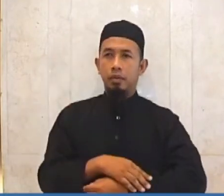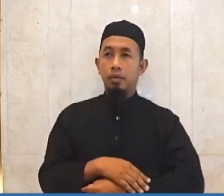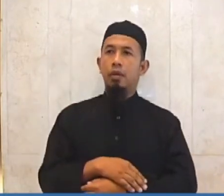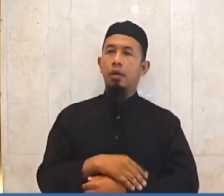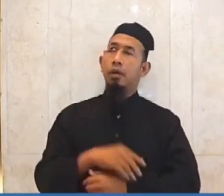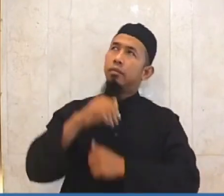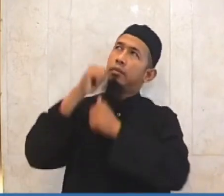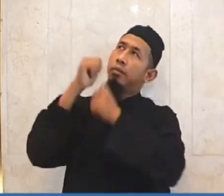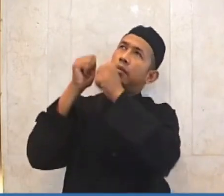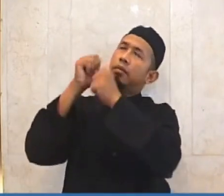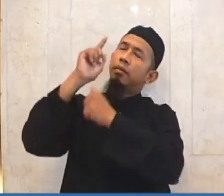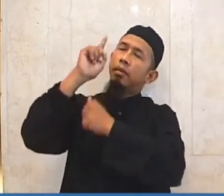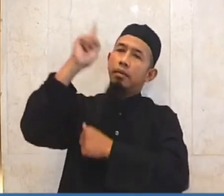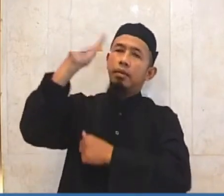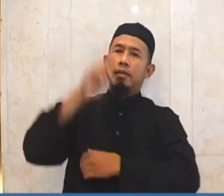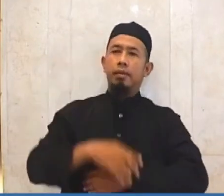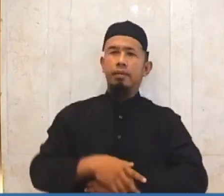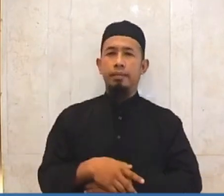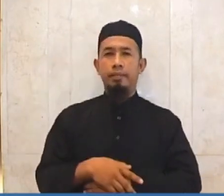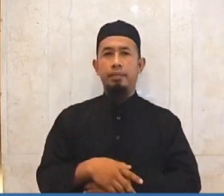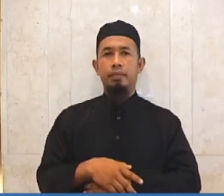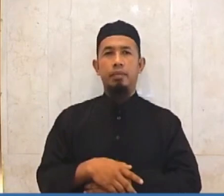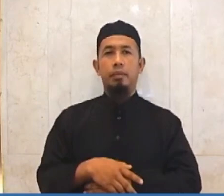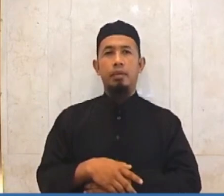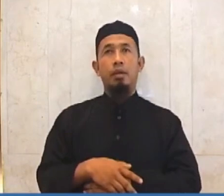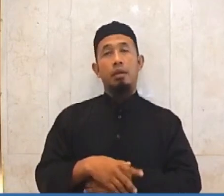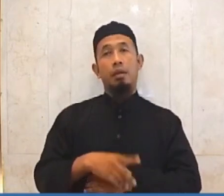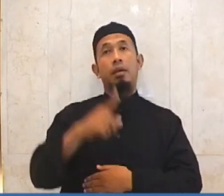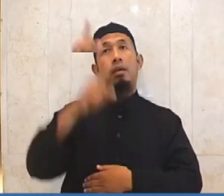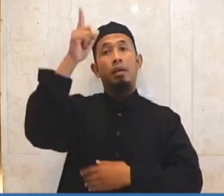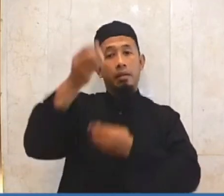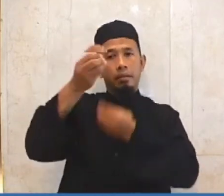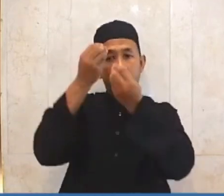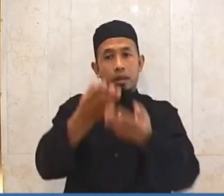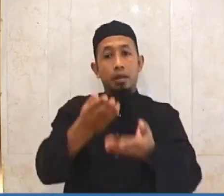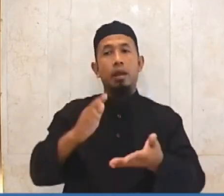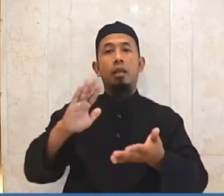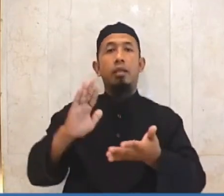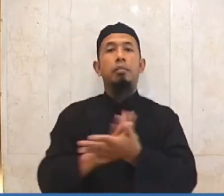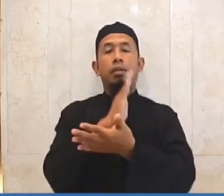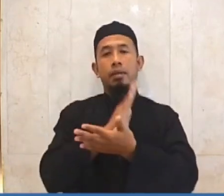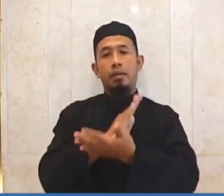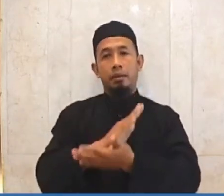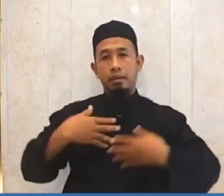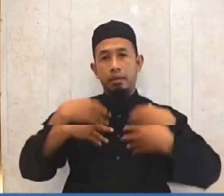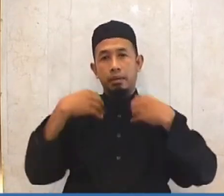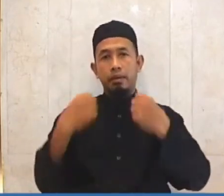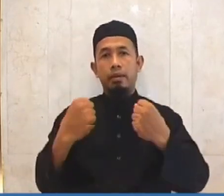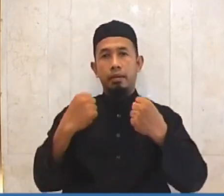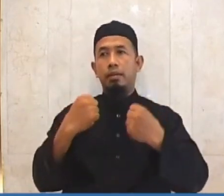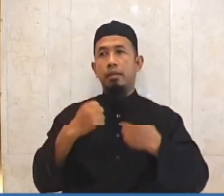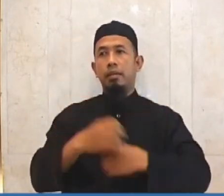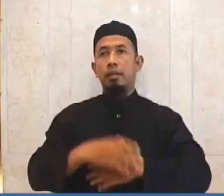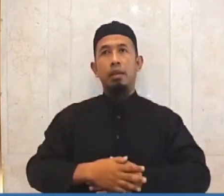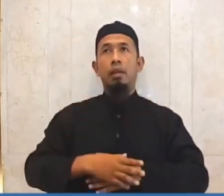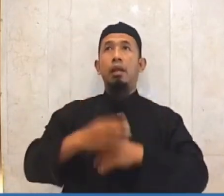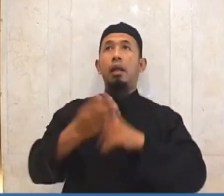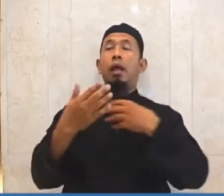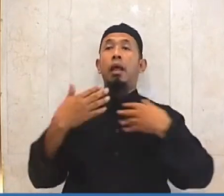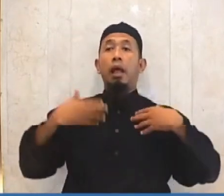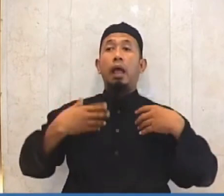subhanahu wa taala yang masih memberi kesempatan kesehatan Hidayah dan